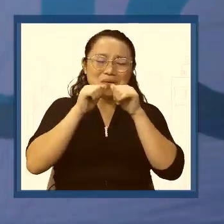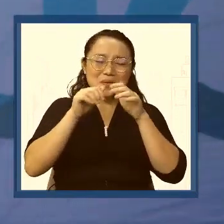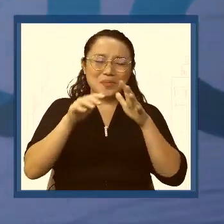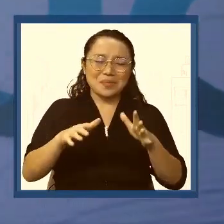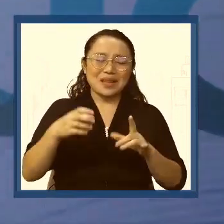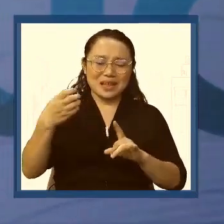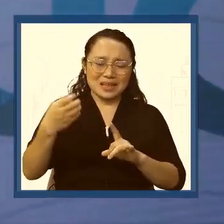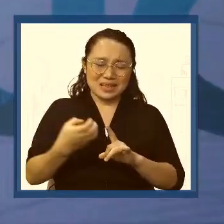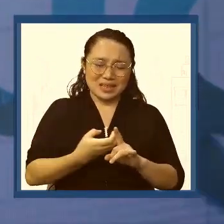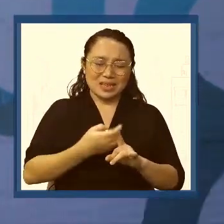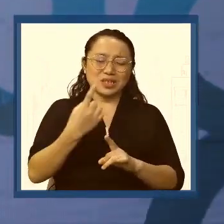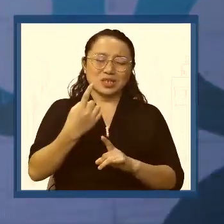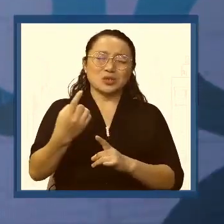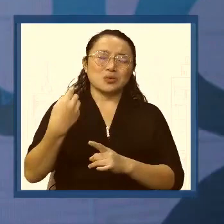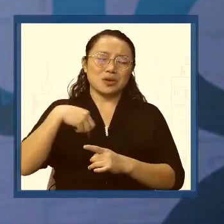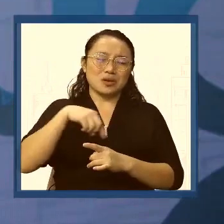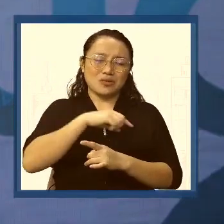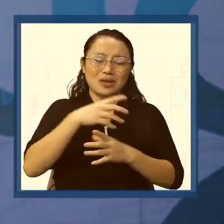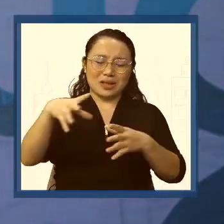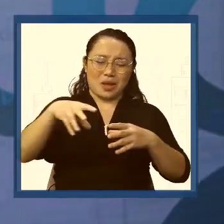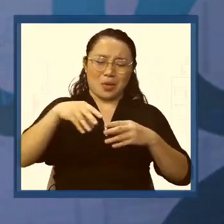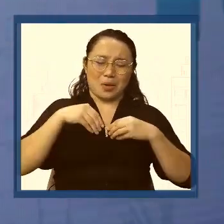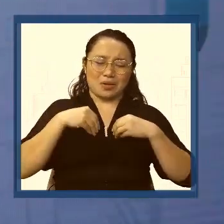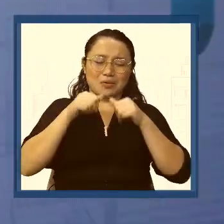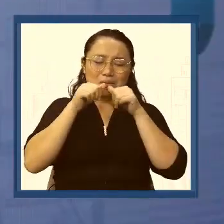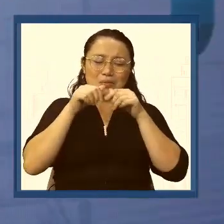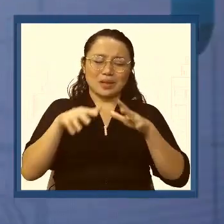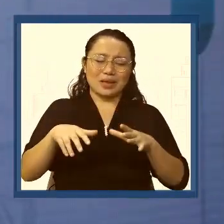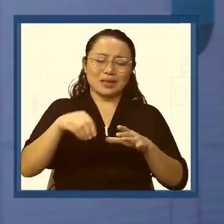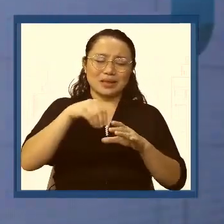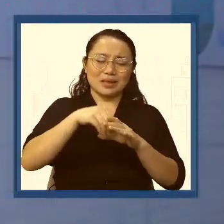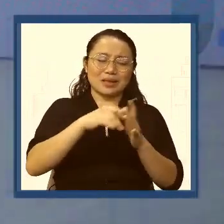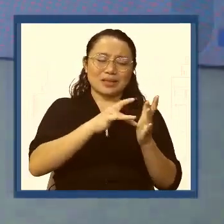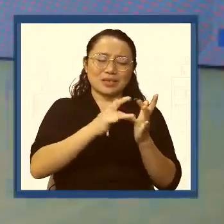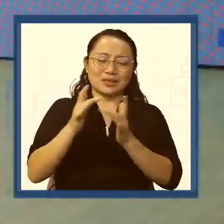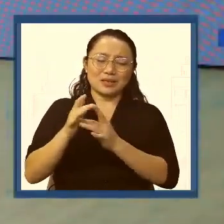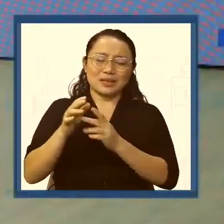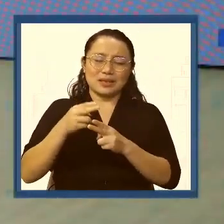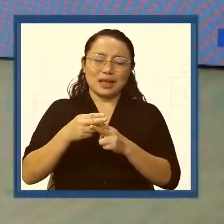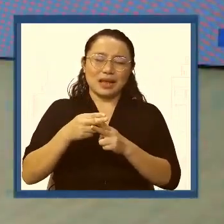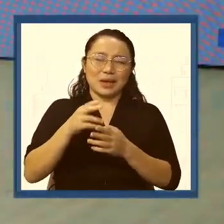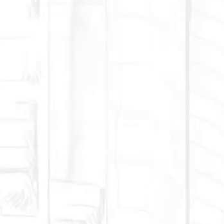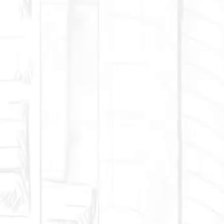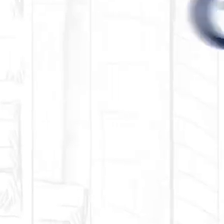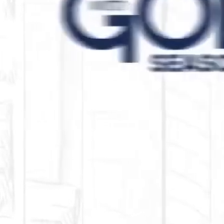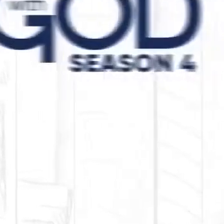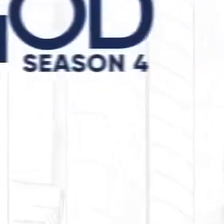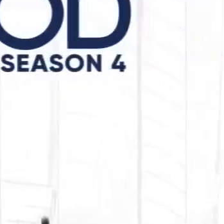usa kaya mo dawaton ang imong panalangin sa ngalan ni Ginoo Hesus. Amen.